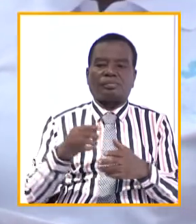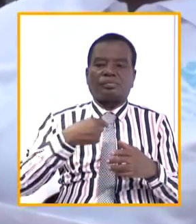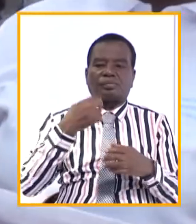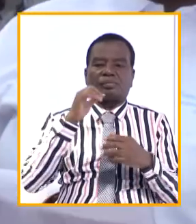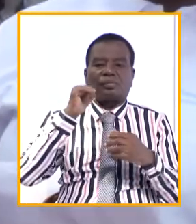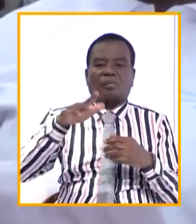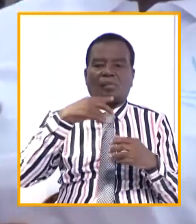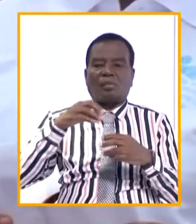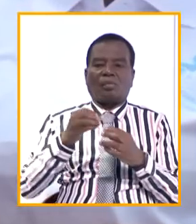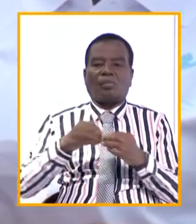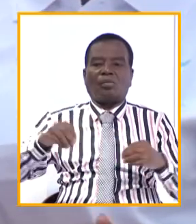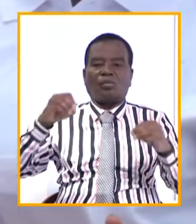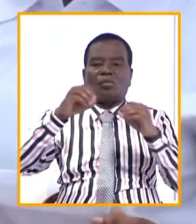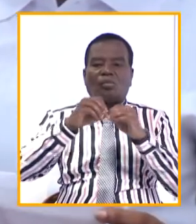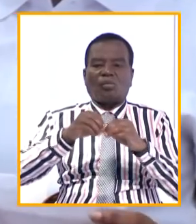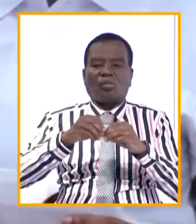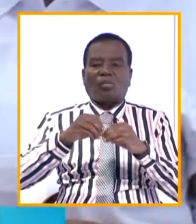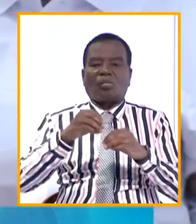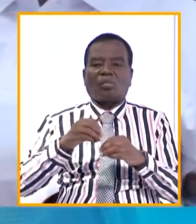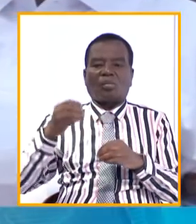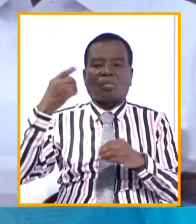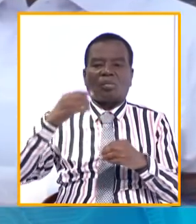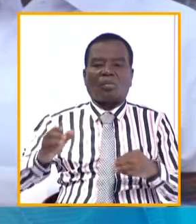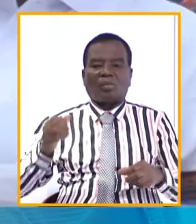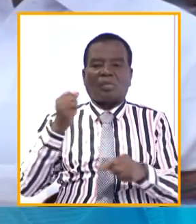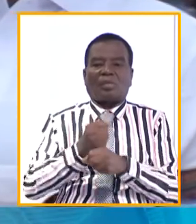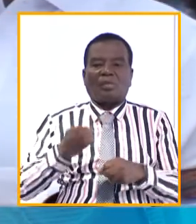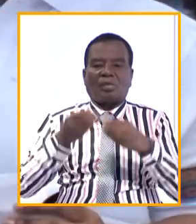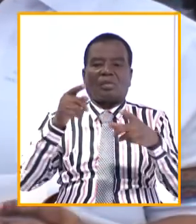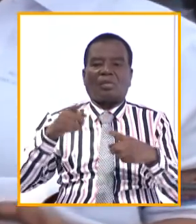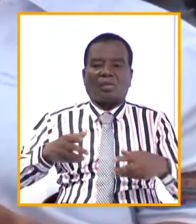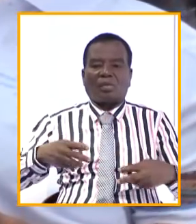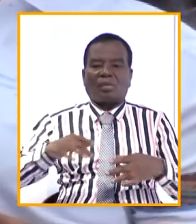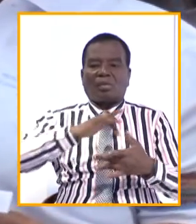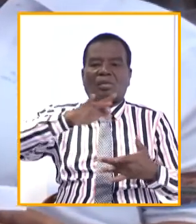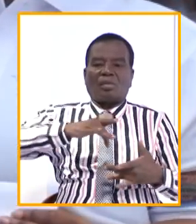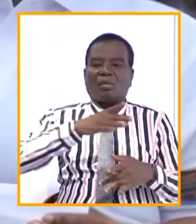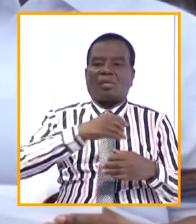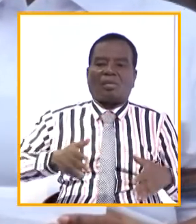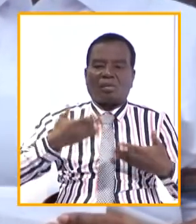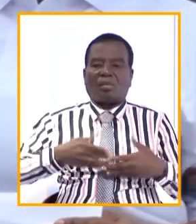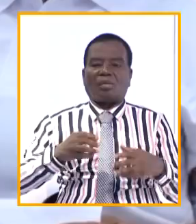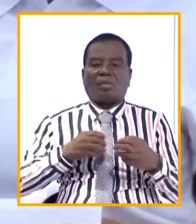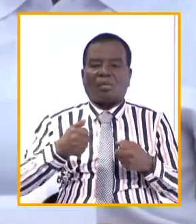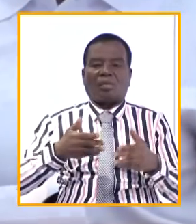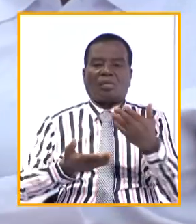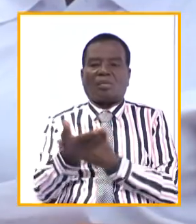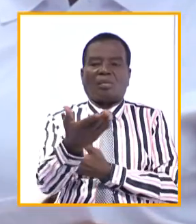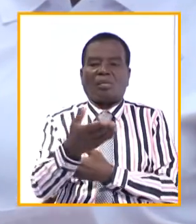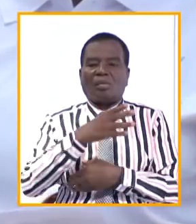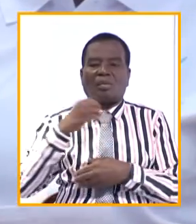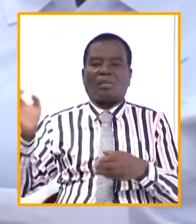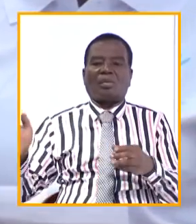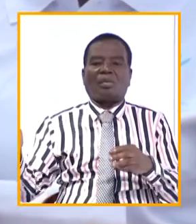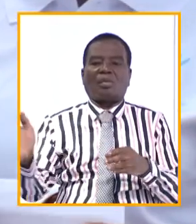sont organisées et ça donne à cœur joie à leur activité. Tôt le matin, elle